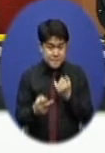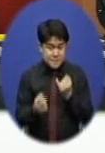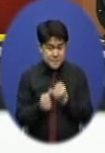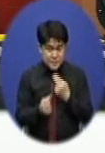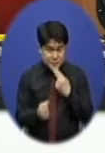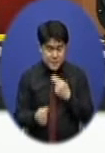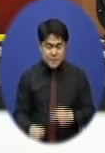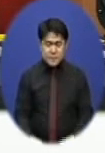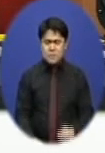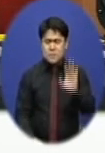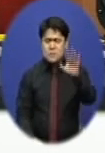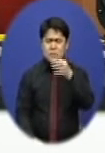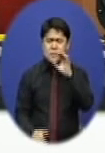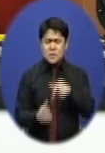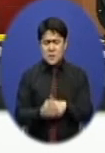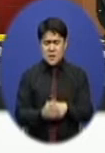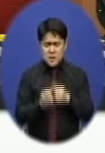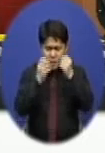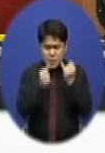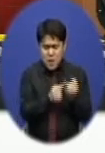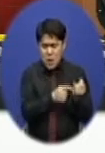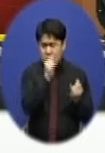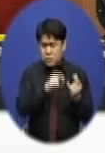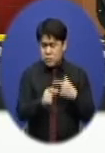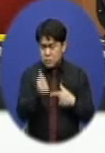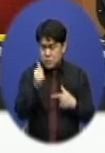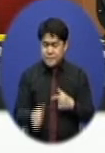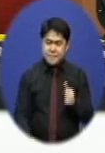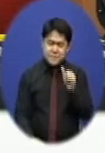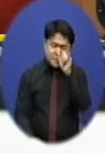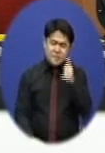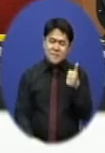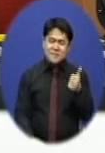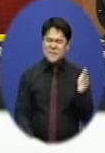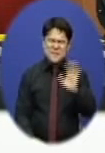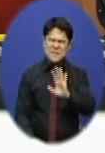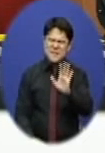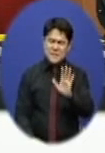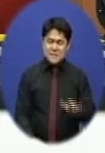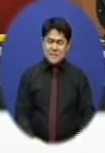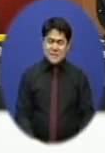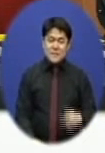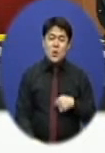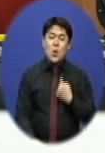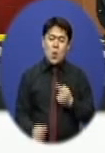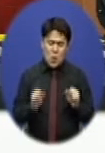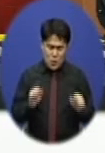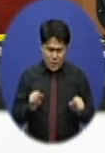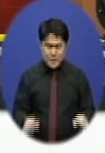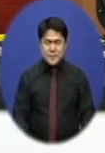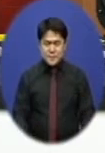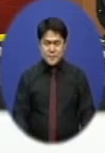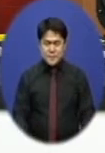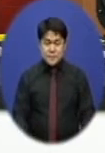있으니까 옆에 짝꿍이 있으면 더 좋지 않을까요? 아, 그렇지. 있으면 좋지. 그런데 지금 그 지금 저 혼자 있습니다.